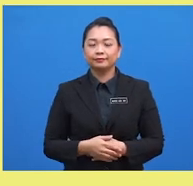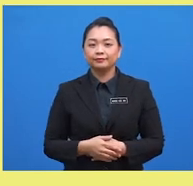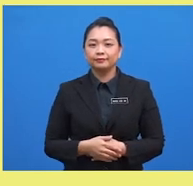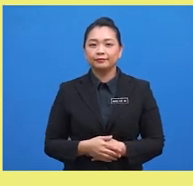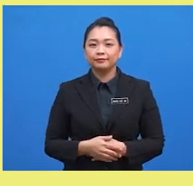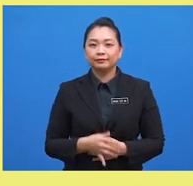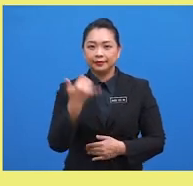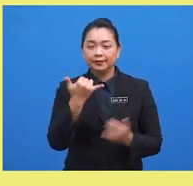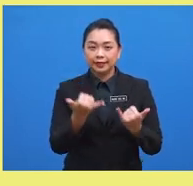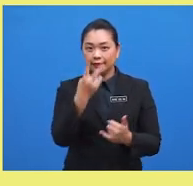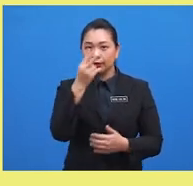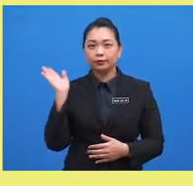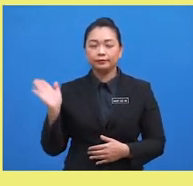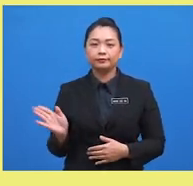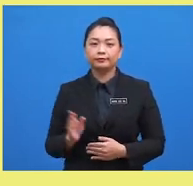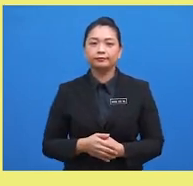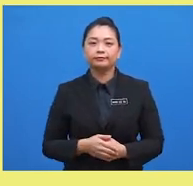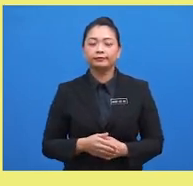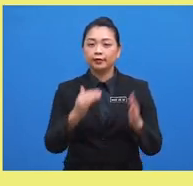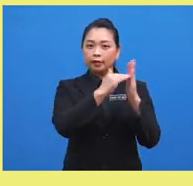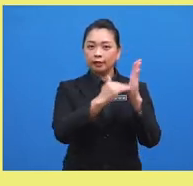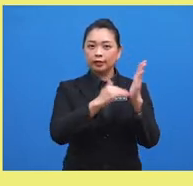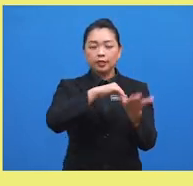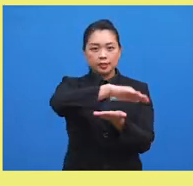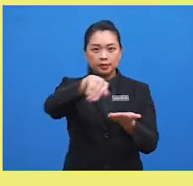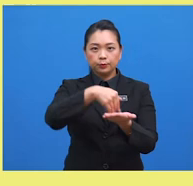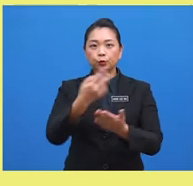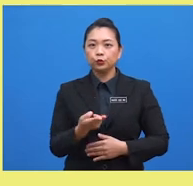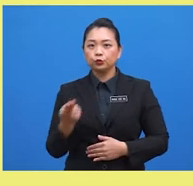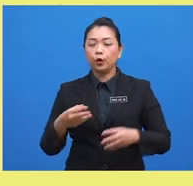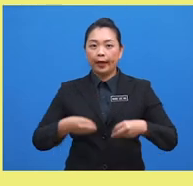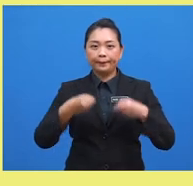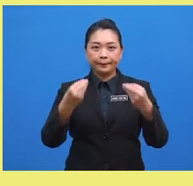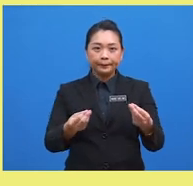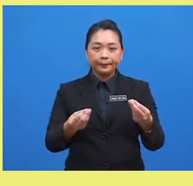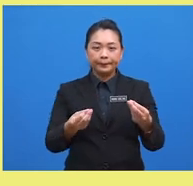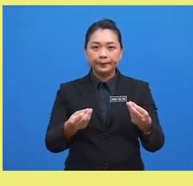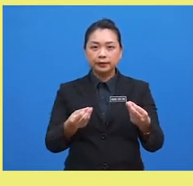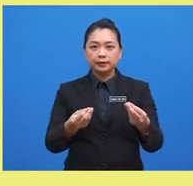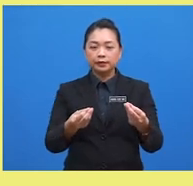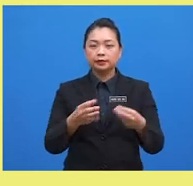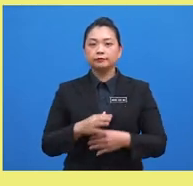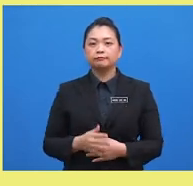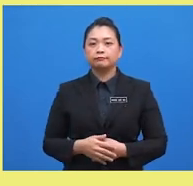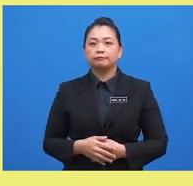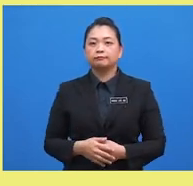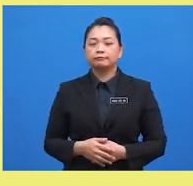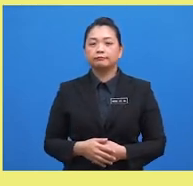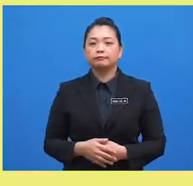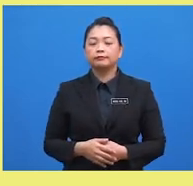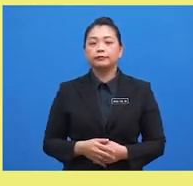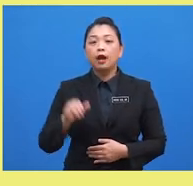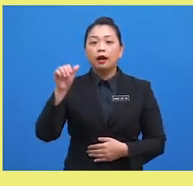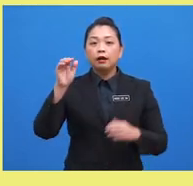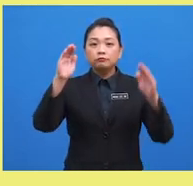Mari kita lihat soalan 2. Senaraikan semua unsur dalam pelengkap set.